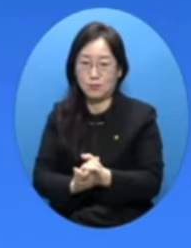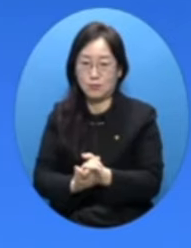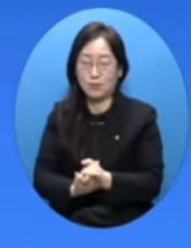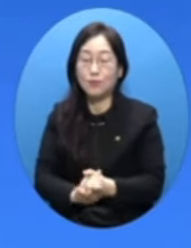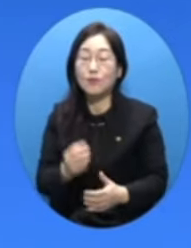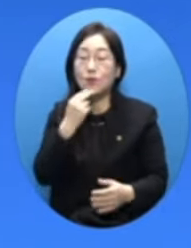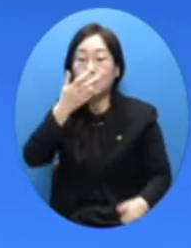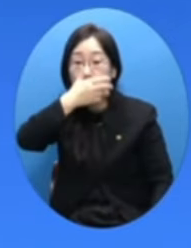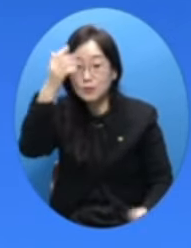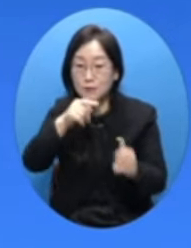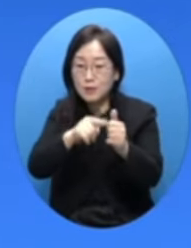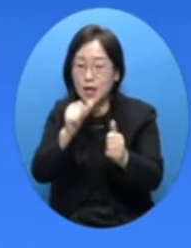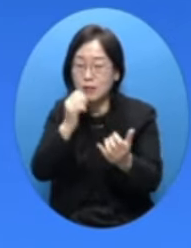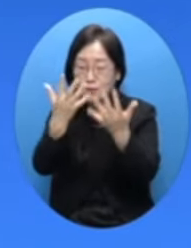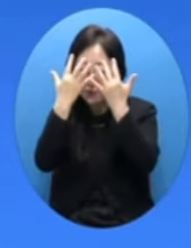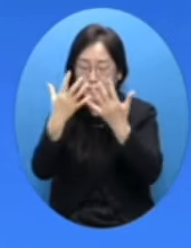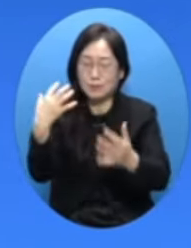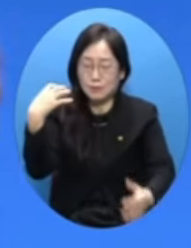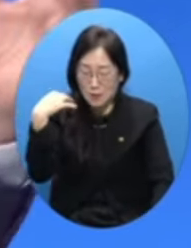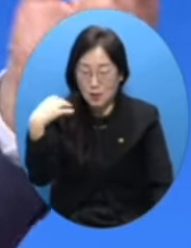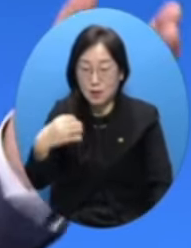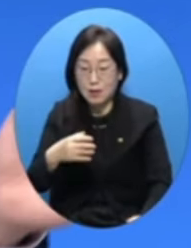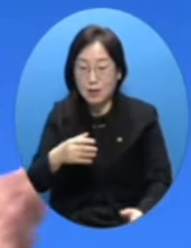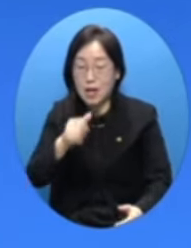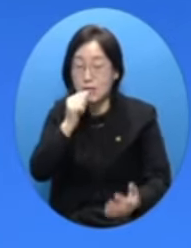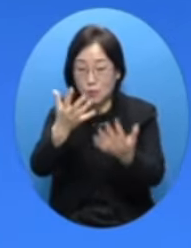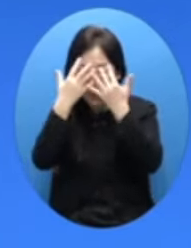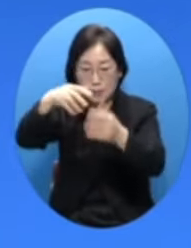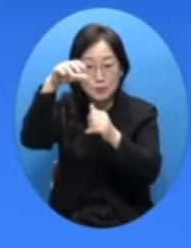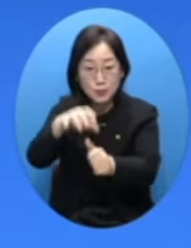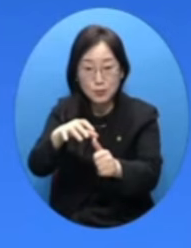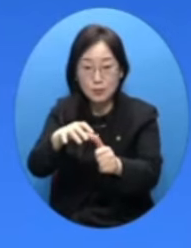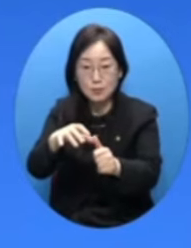요셉이 그 절망의 감옥에 갇혔는데 언제 나올지도 모르고